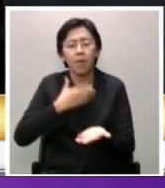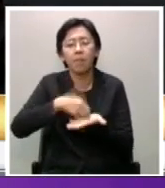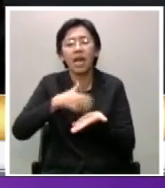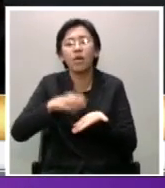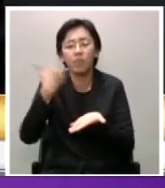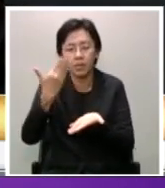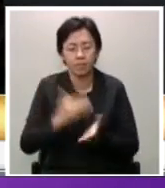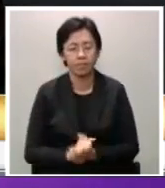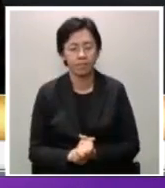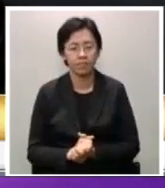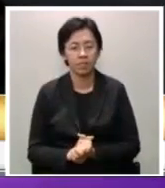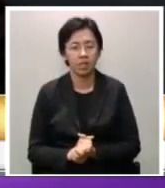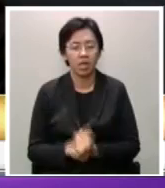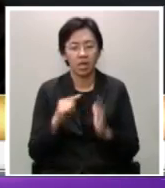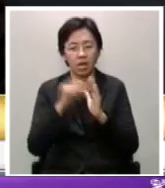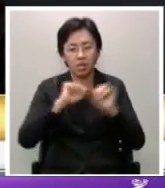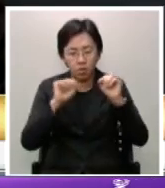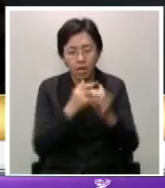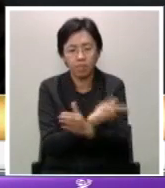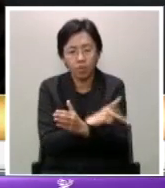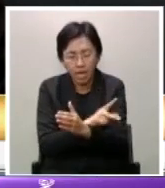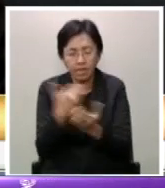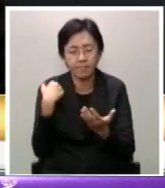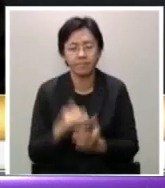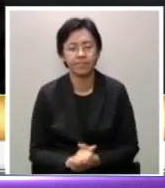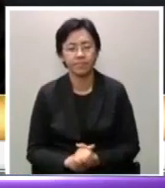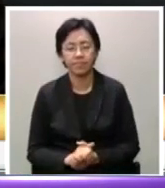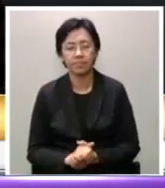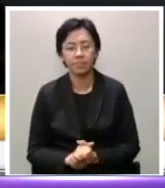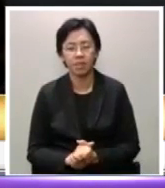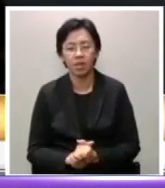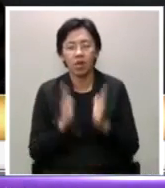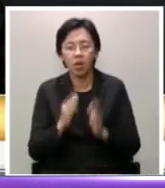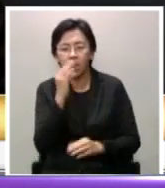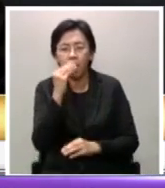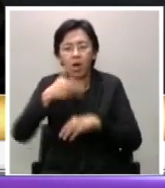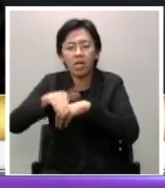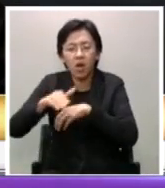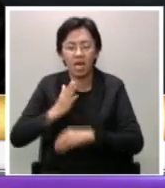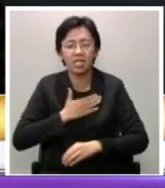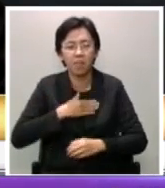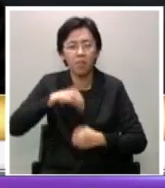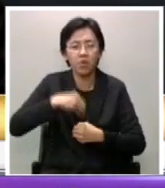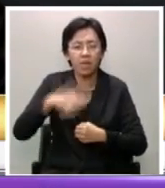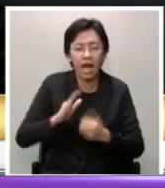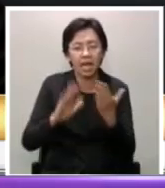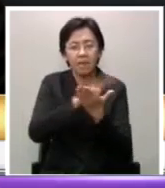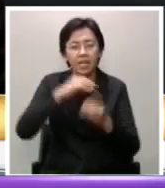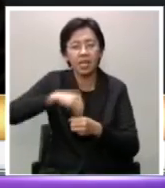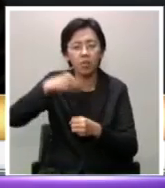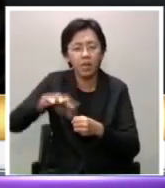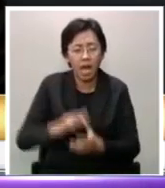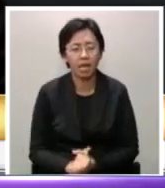อนนะครับนครสวรรค์ภูเก็ตก็โดนมาทั้งคู่นะหลายท่านก็ไปพูดข้างนอกว่าถ้าผมอยู่ไม่ได้ประเทศไทยก็อยู่ไม่